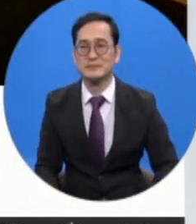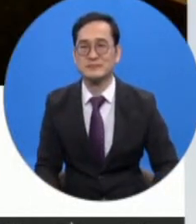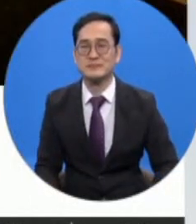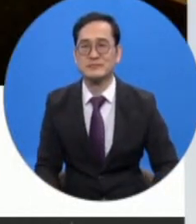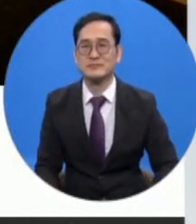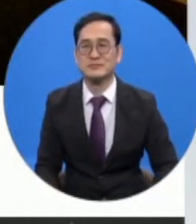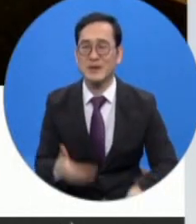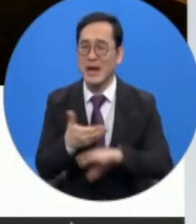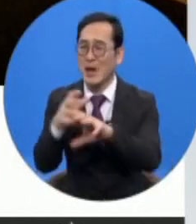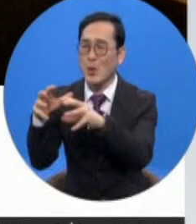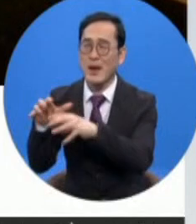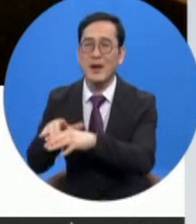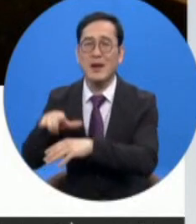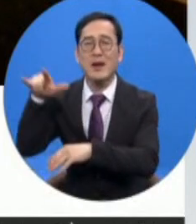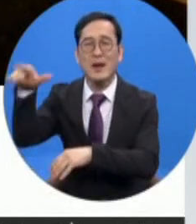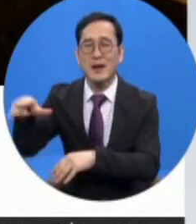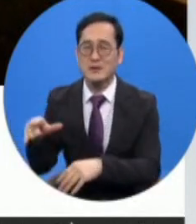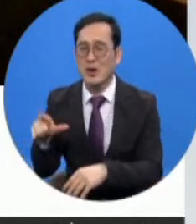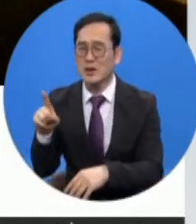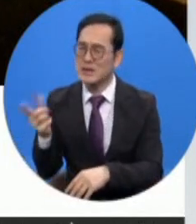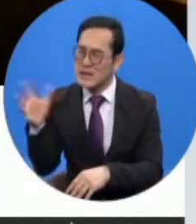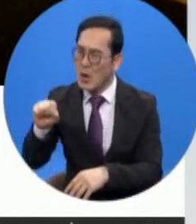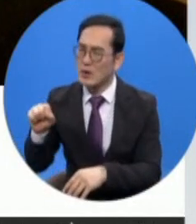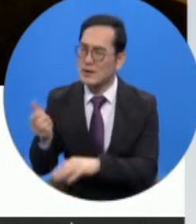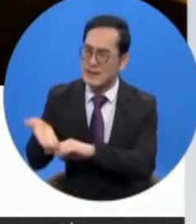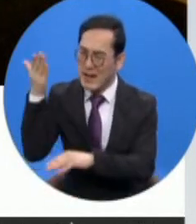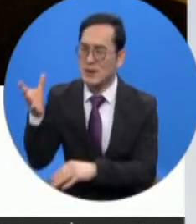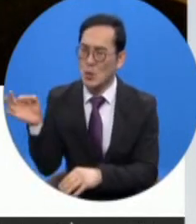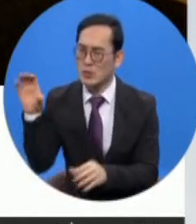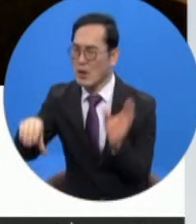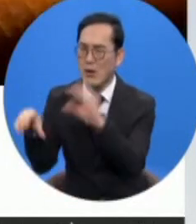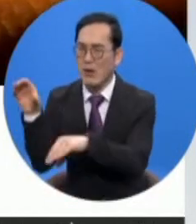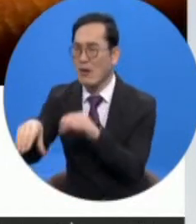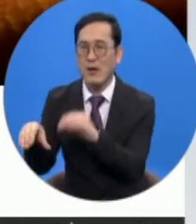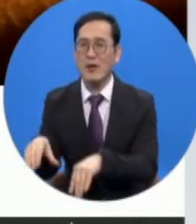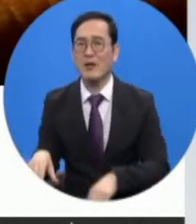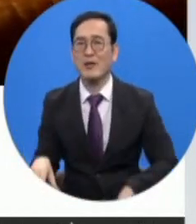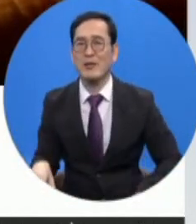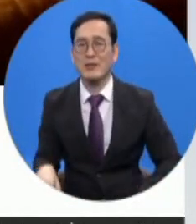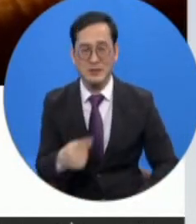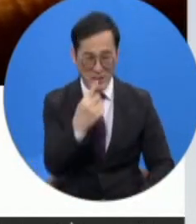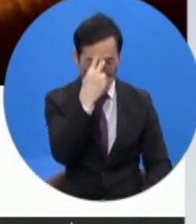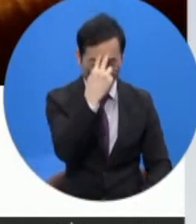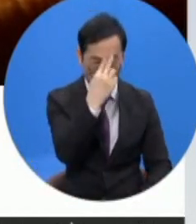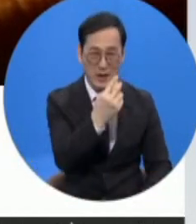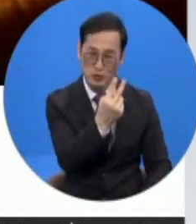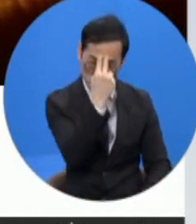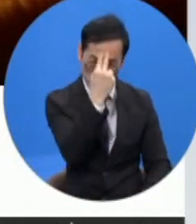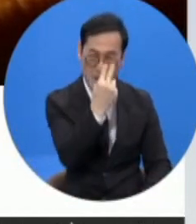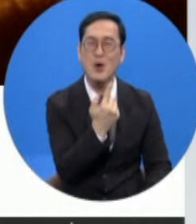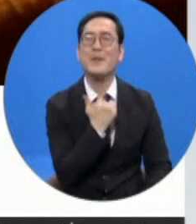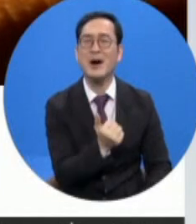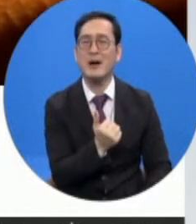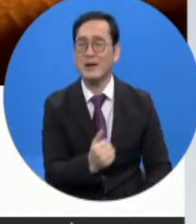갔는데 그때 해외 억대 원정 도박을 했다. 그러니까 전과도 두 번이나 있었고 금액도 억대 금액을 썼기 때문에